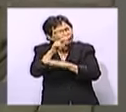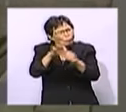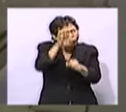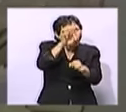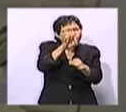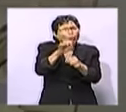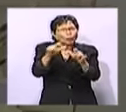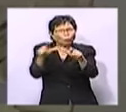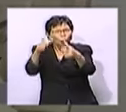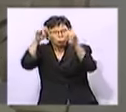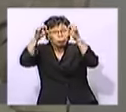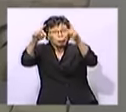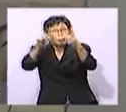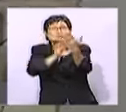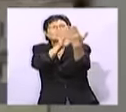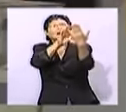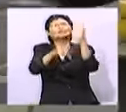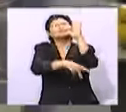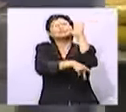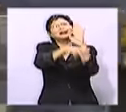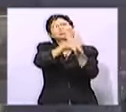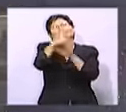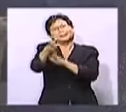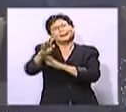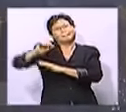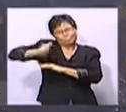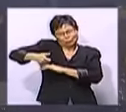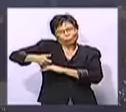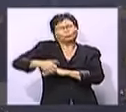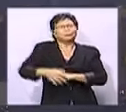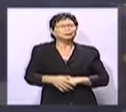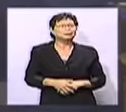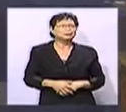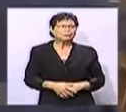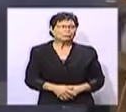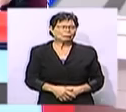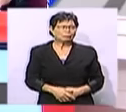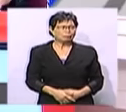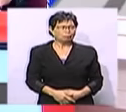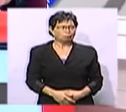aspirasi golongan akademik terhadap Parlimen 14.